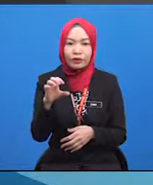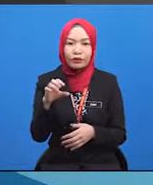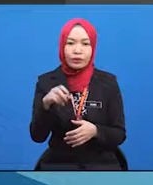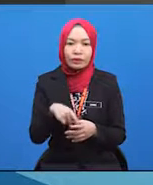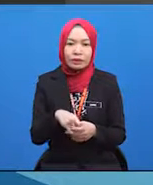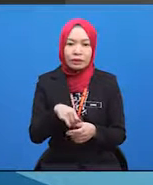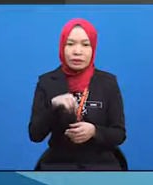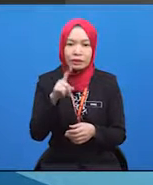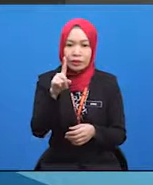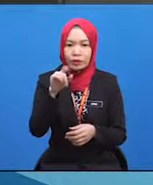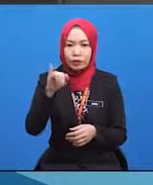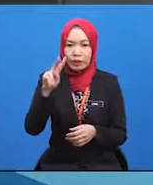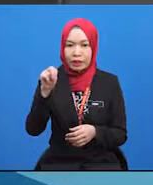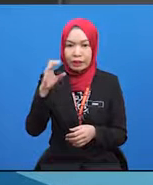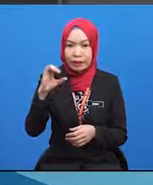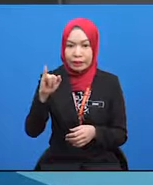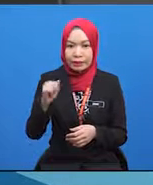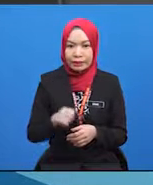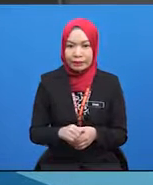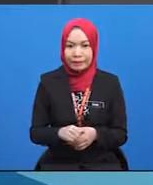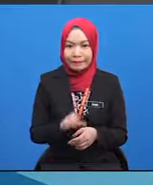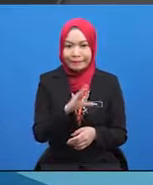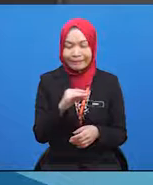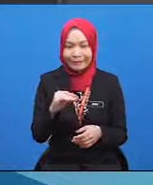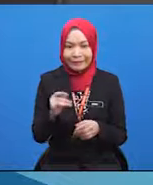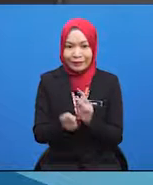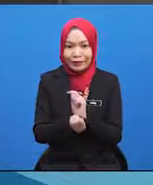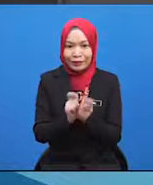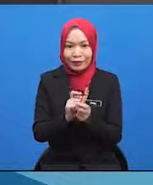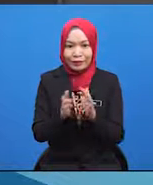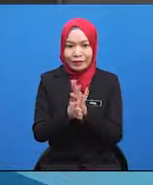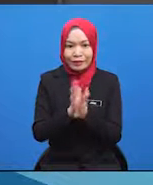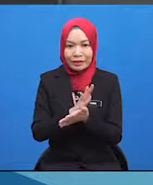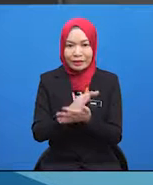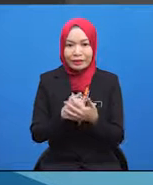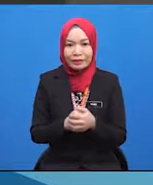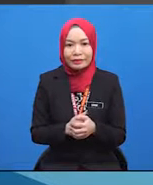Dan color mode diubah kepada CMYK.